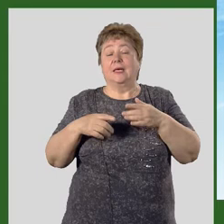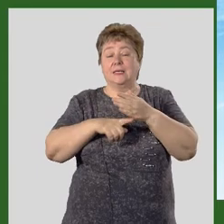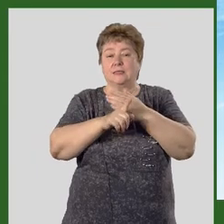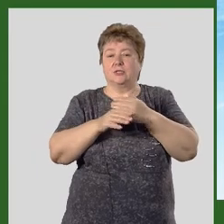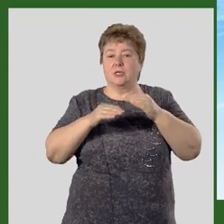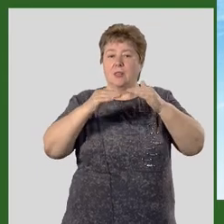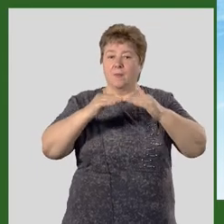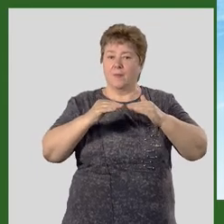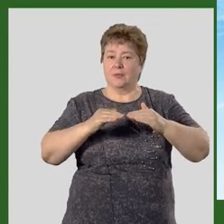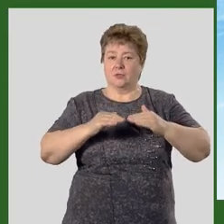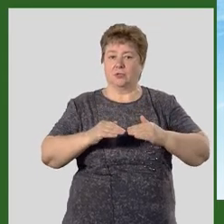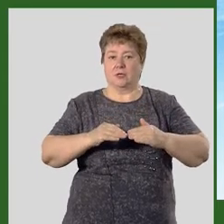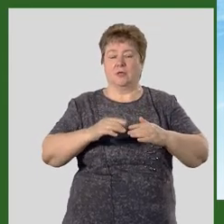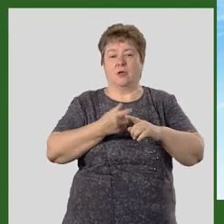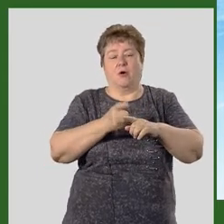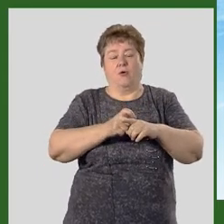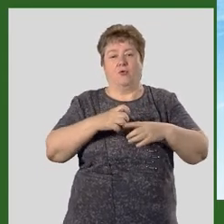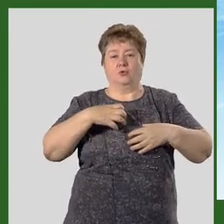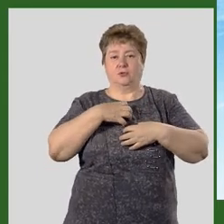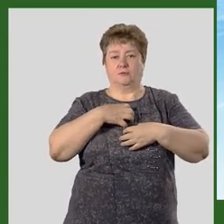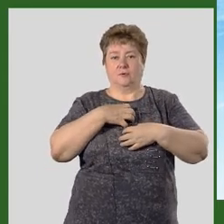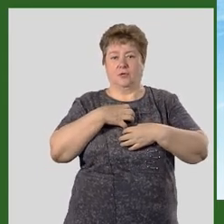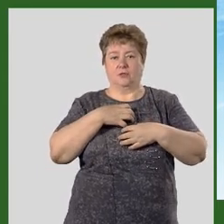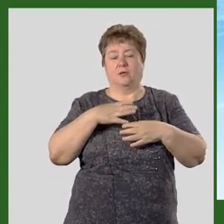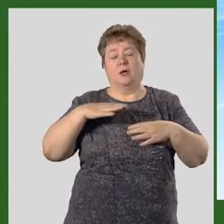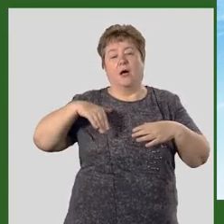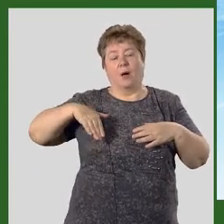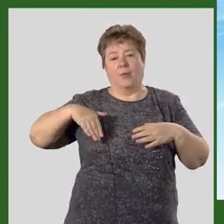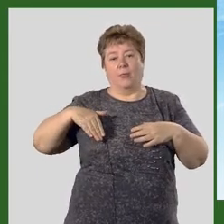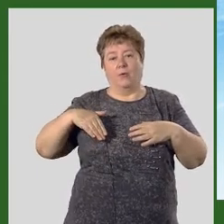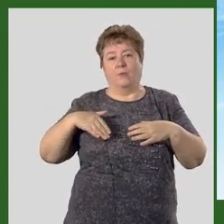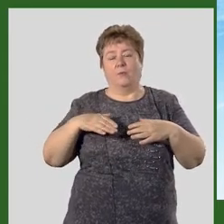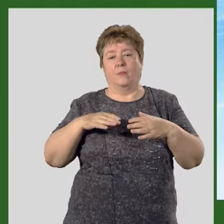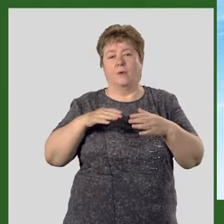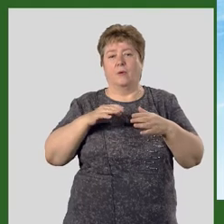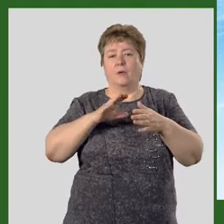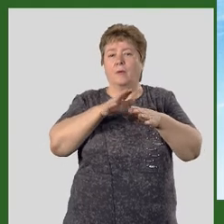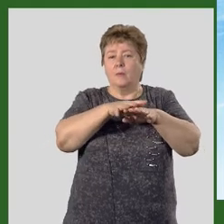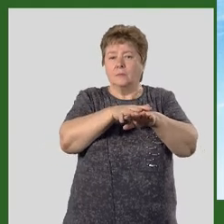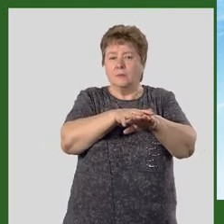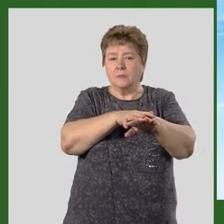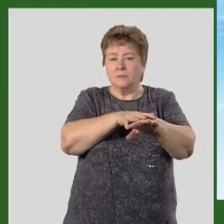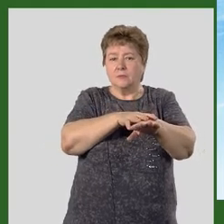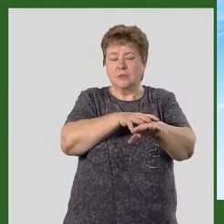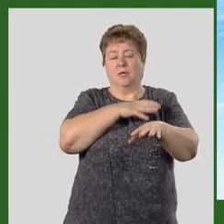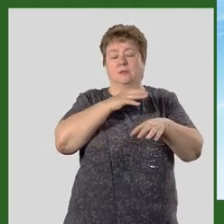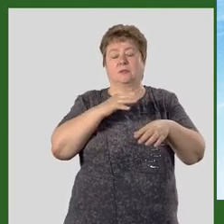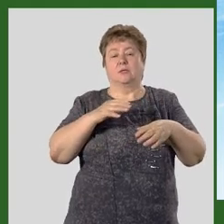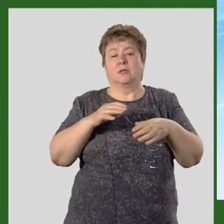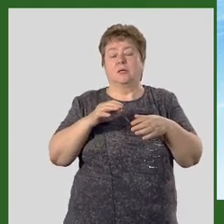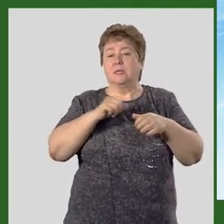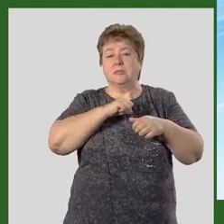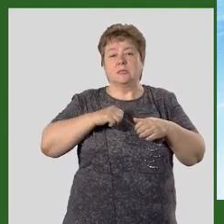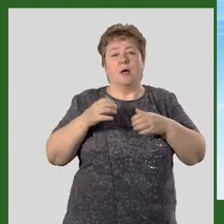Сначала понижение ее очень значительно, а затем оно замедляется.